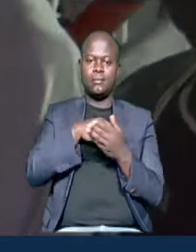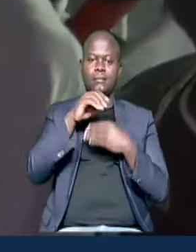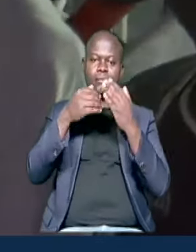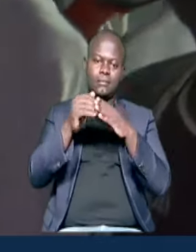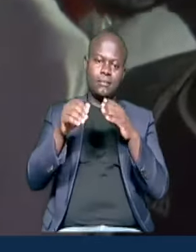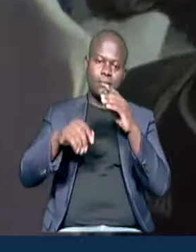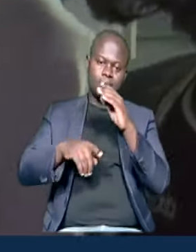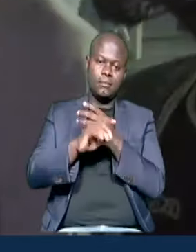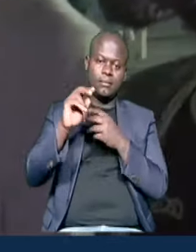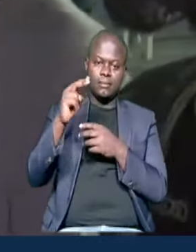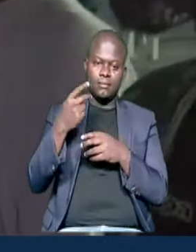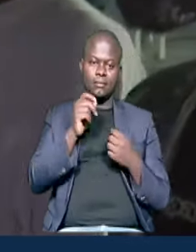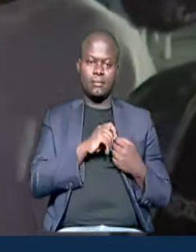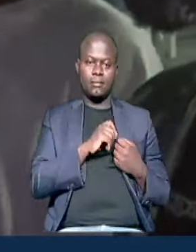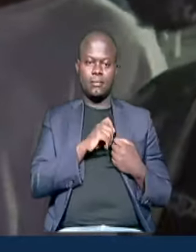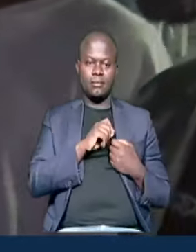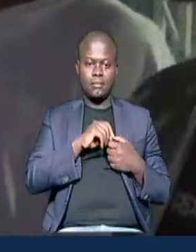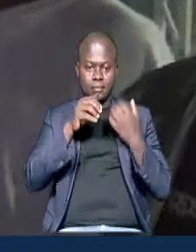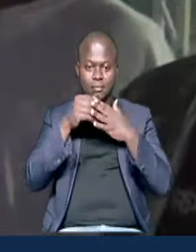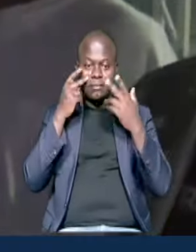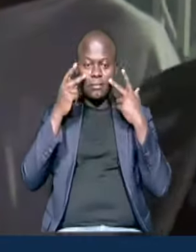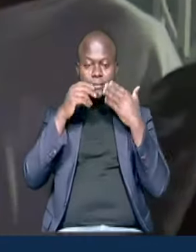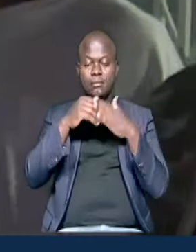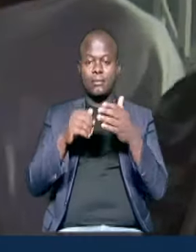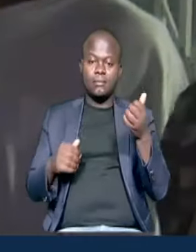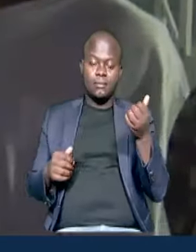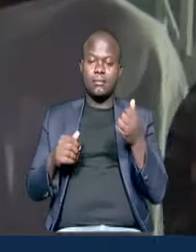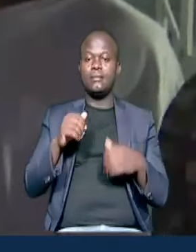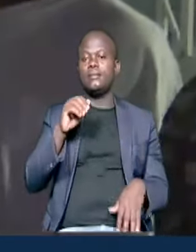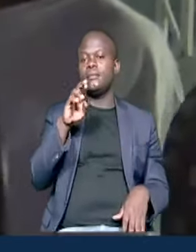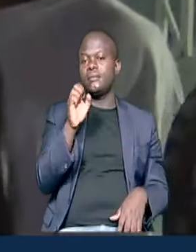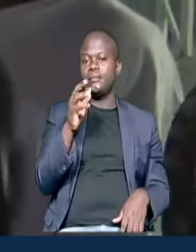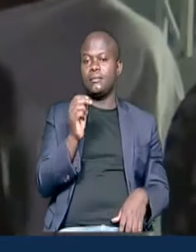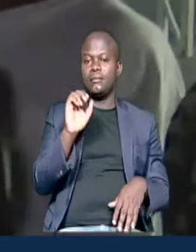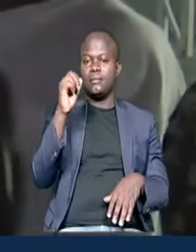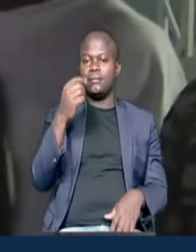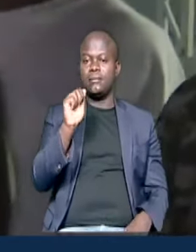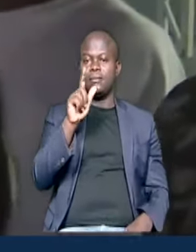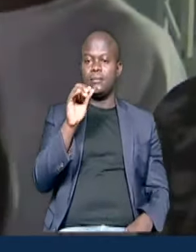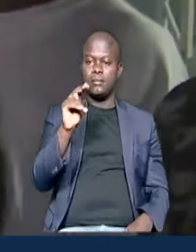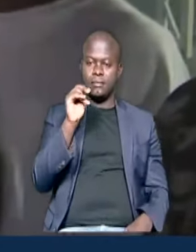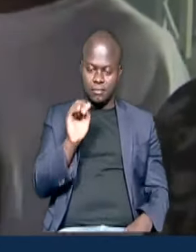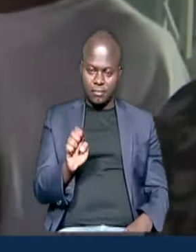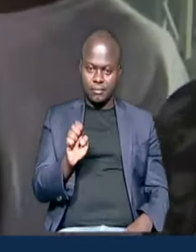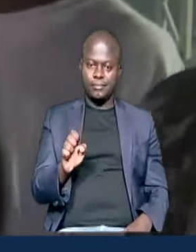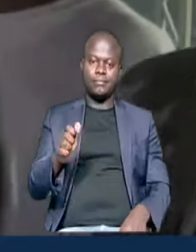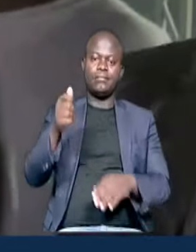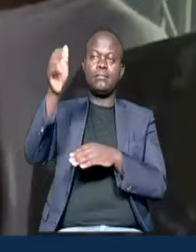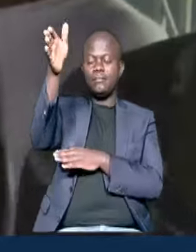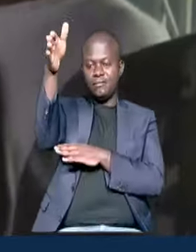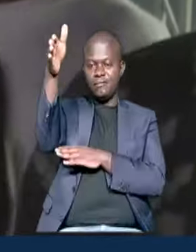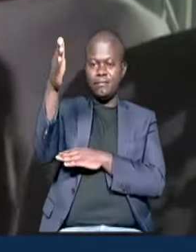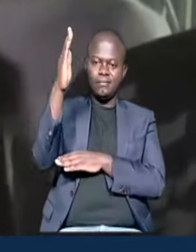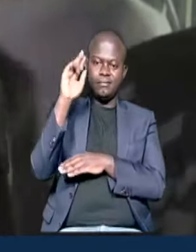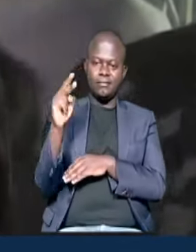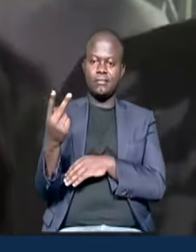cya kabiri kiratubabaje ubonye ko assist refa wa mbere arine uwari kugitambara no lanzime